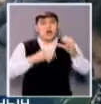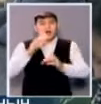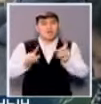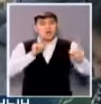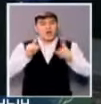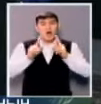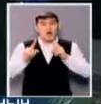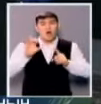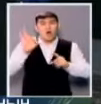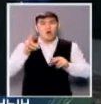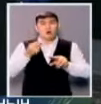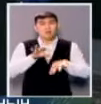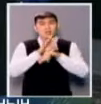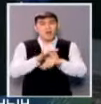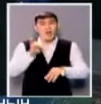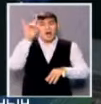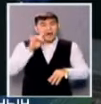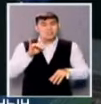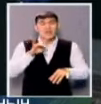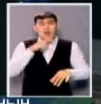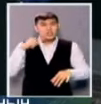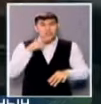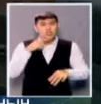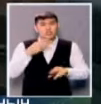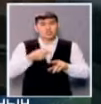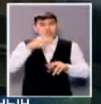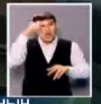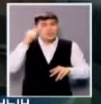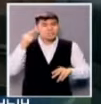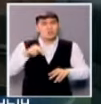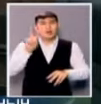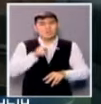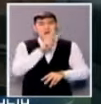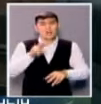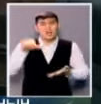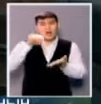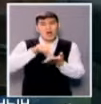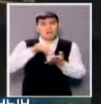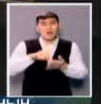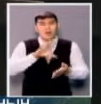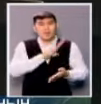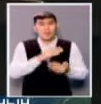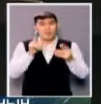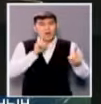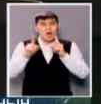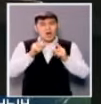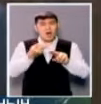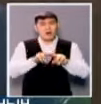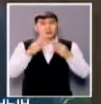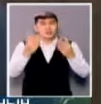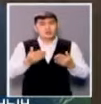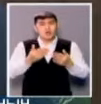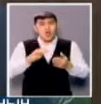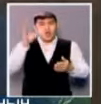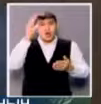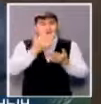ғылыми-тәжірибелік онлайн-конференцияда Қазақстаннан бөлек Ресей, Әзербайжан мен Қырғызстан елінің ғалымдары баяндама жасады. Салтанатты шара соңында жоғары